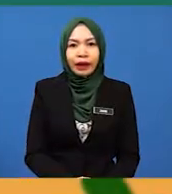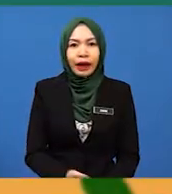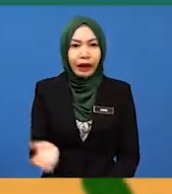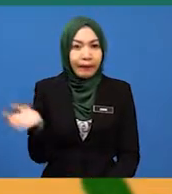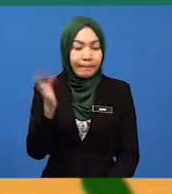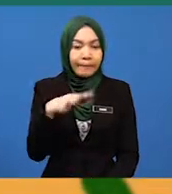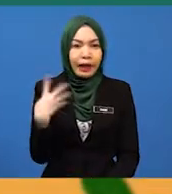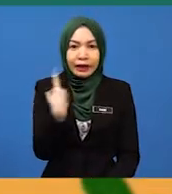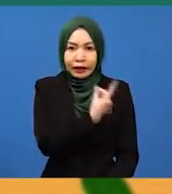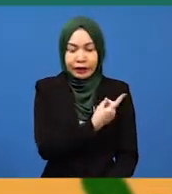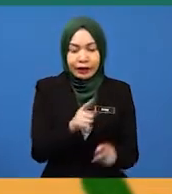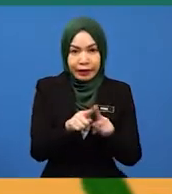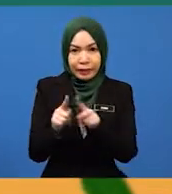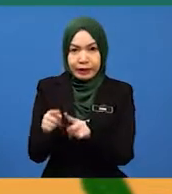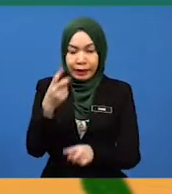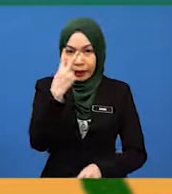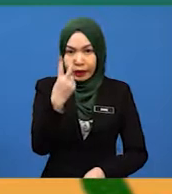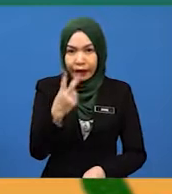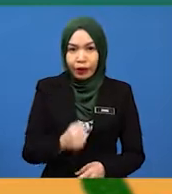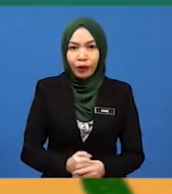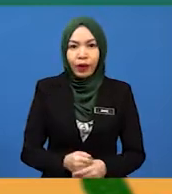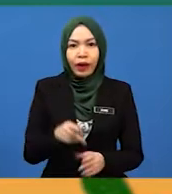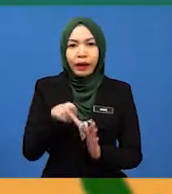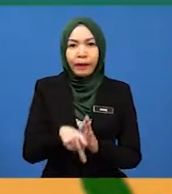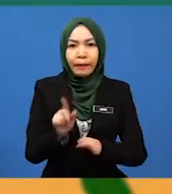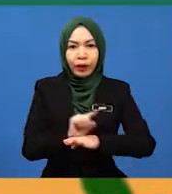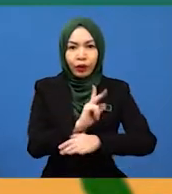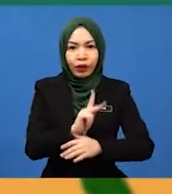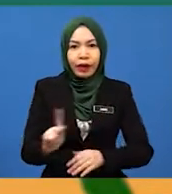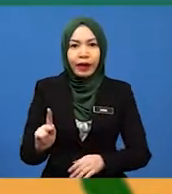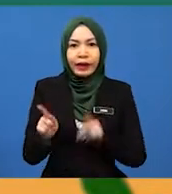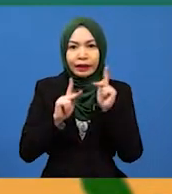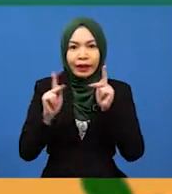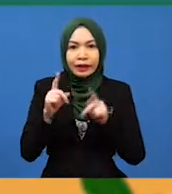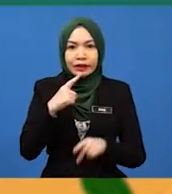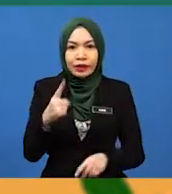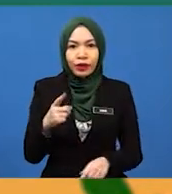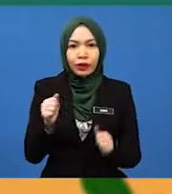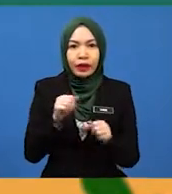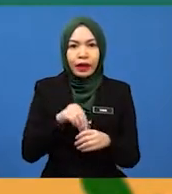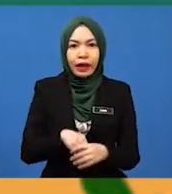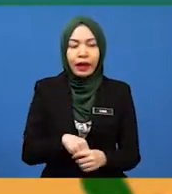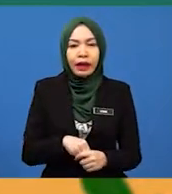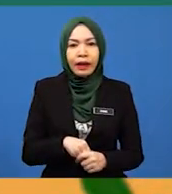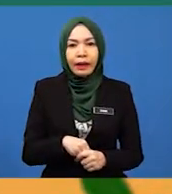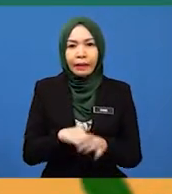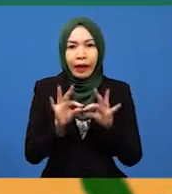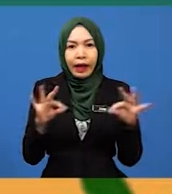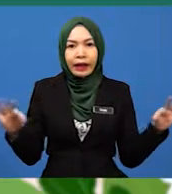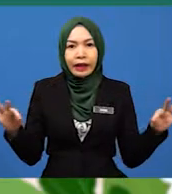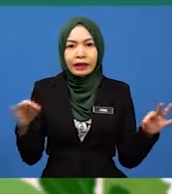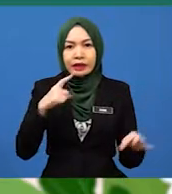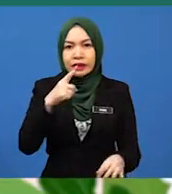Marilah kita sama-sama melihat penggunaan kata seru dalam ayat seruan.